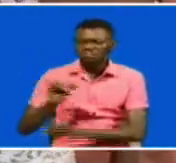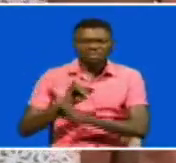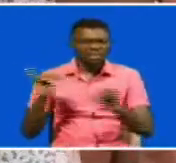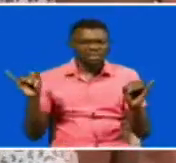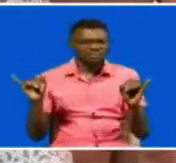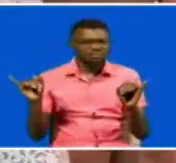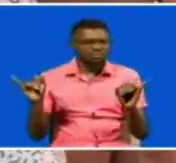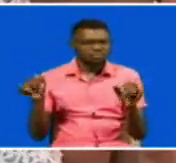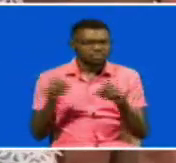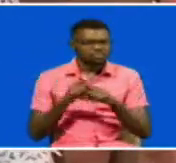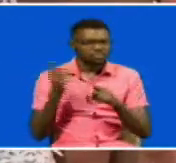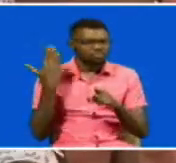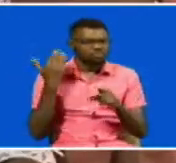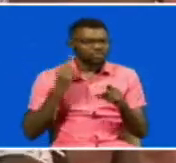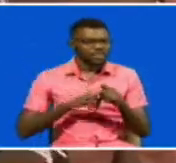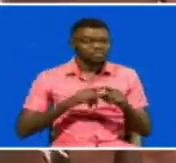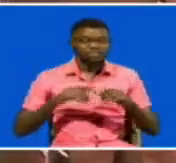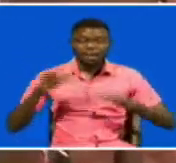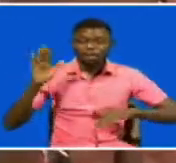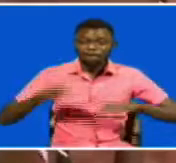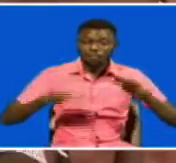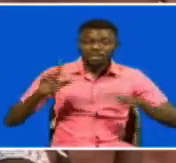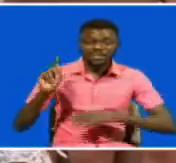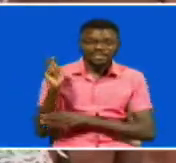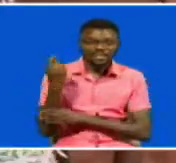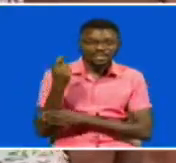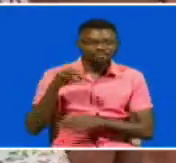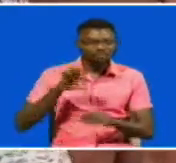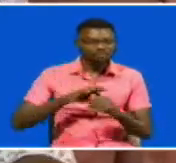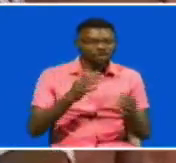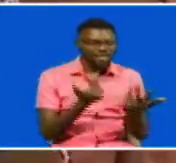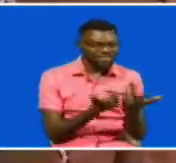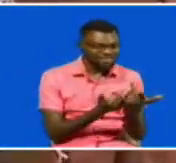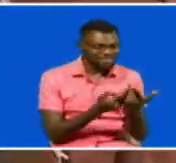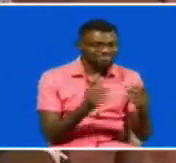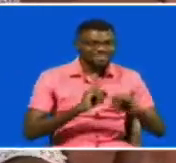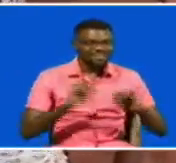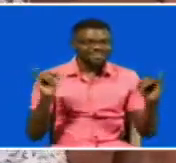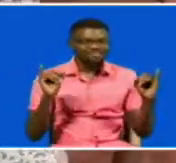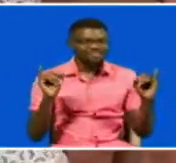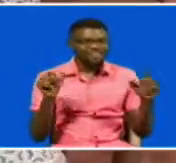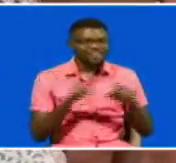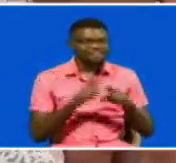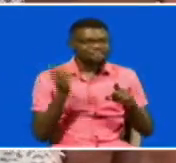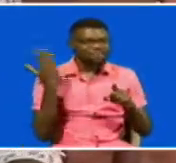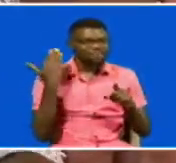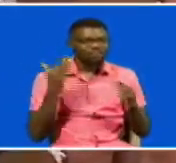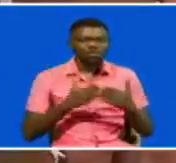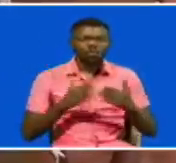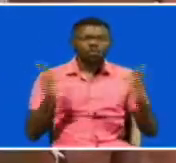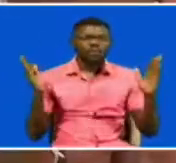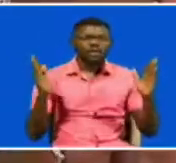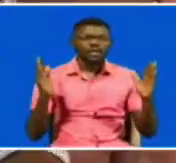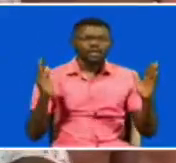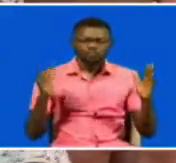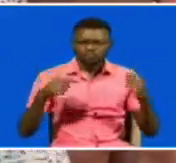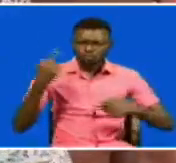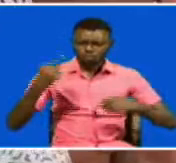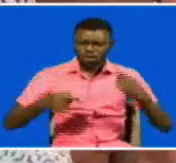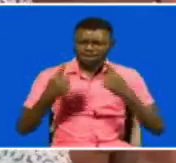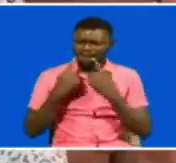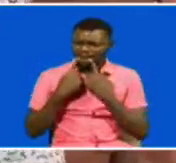Ilikuwa wazi wakati tulikuwa kule Bomas of Kenya kura zikihesabiwa. Ilikuwa wazi wakati yule alishinda